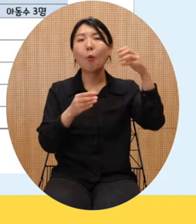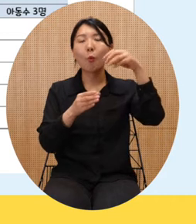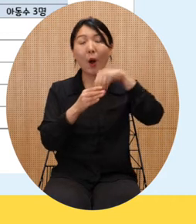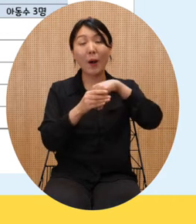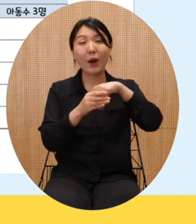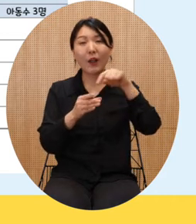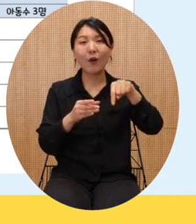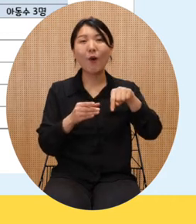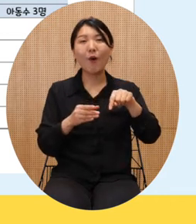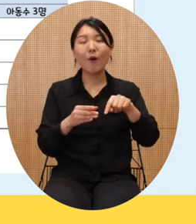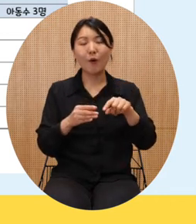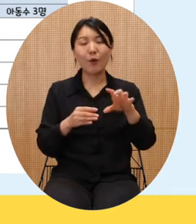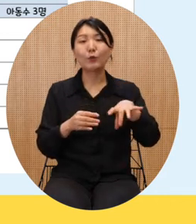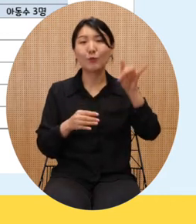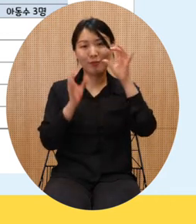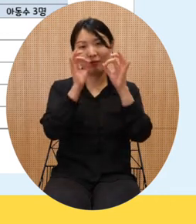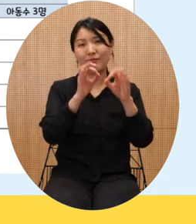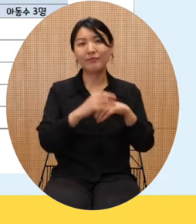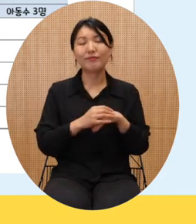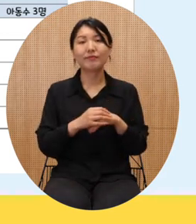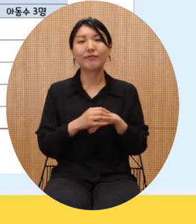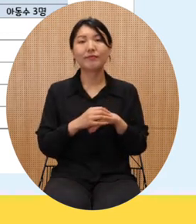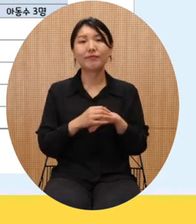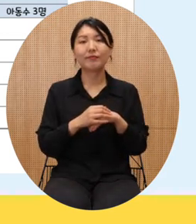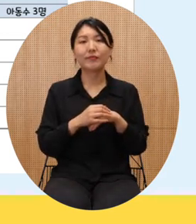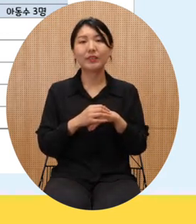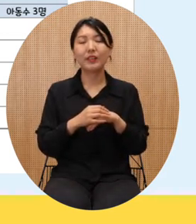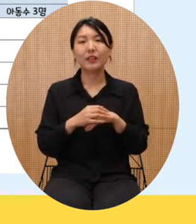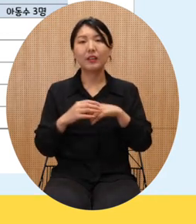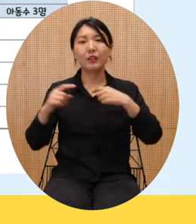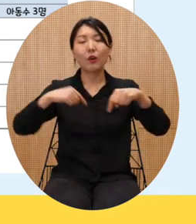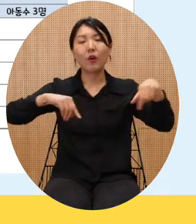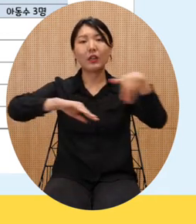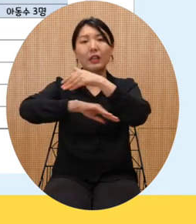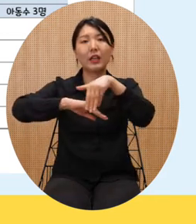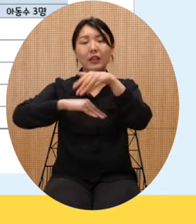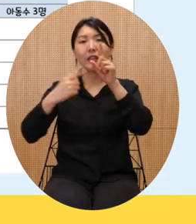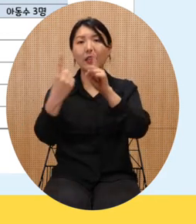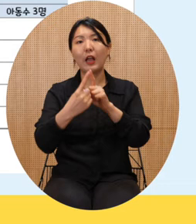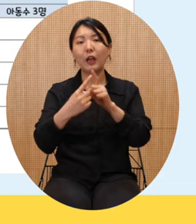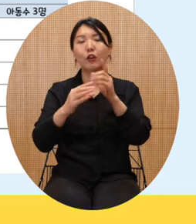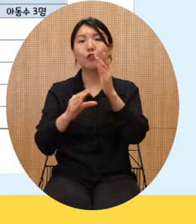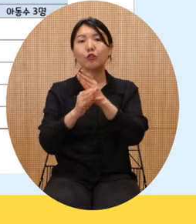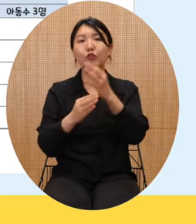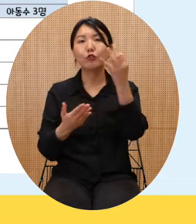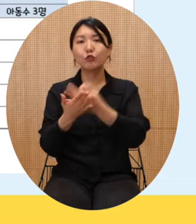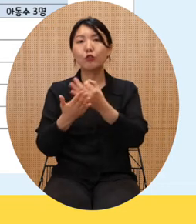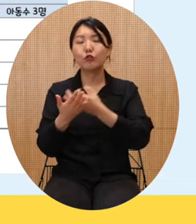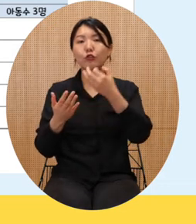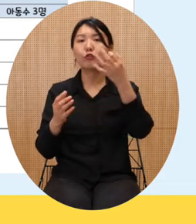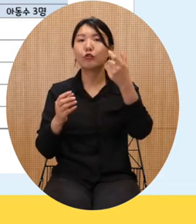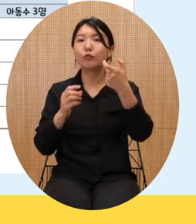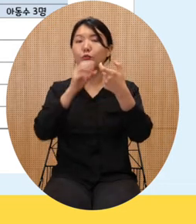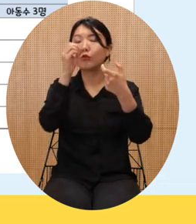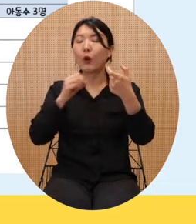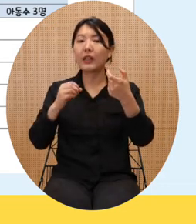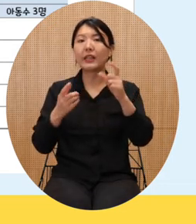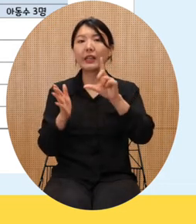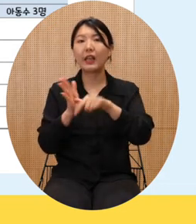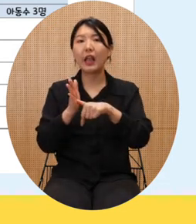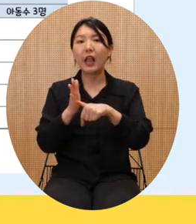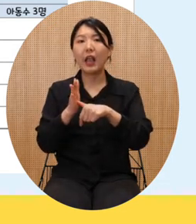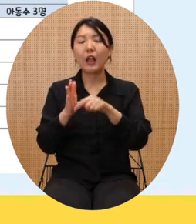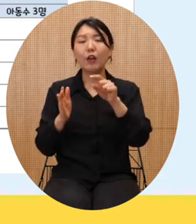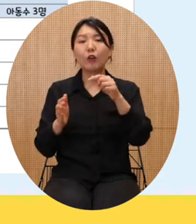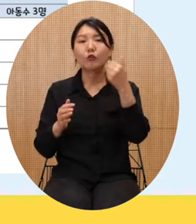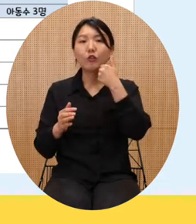50%를 차지하는 거는 저는 거의 본 적이 없어요. 그러니까 이 정책 대상을 중에서도